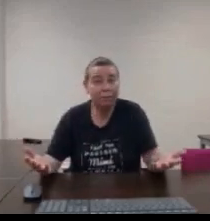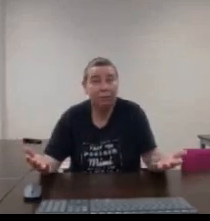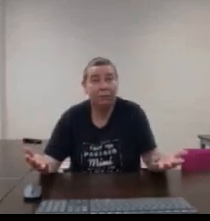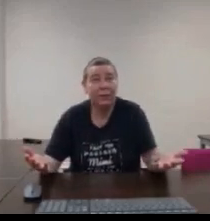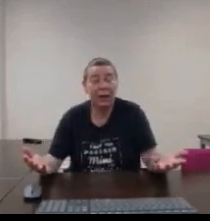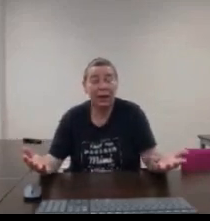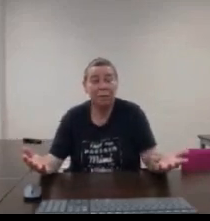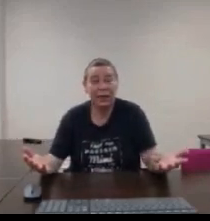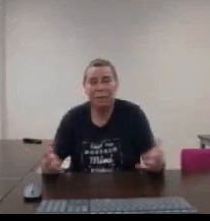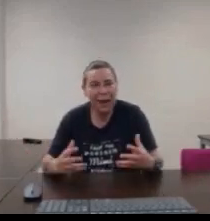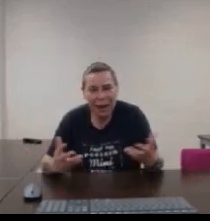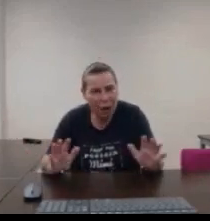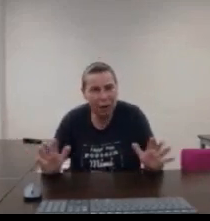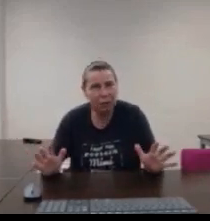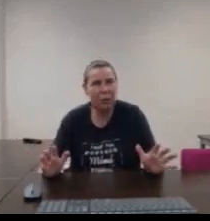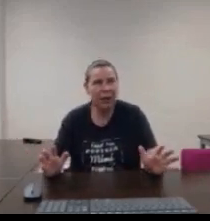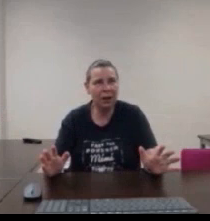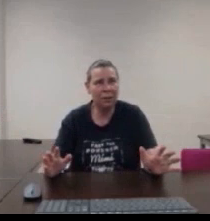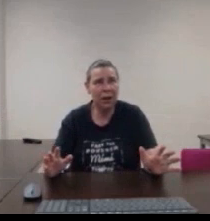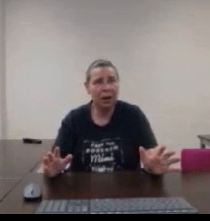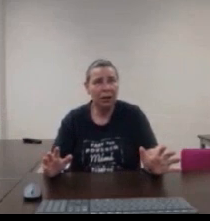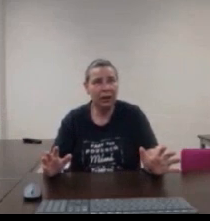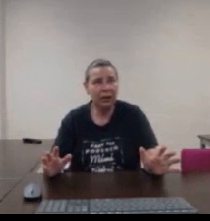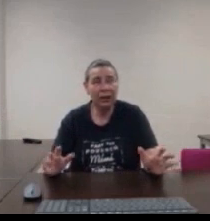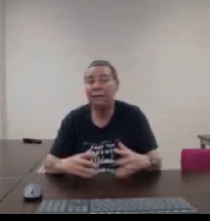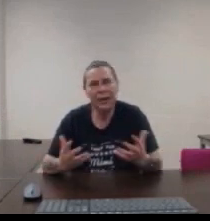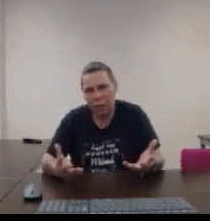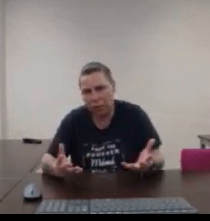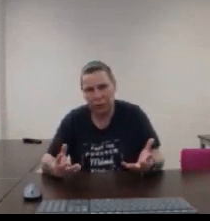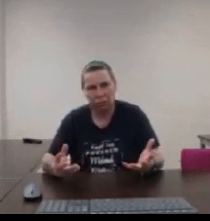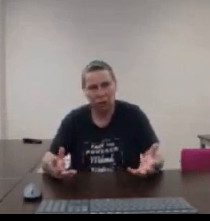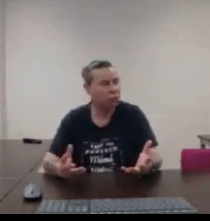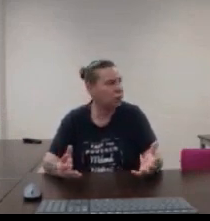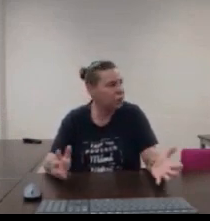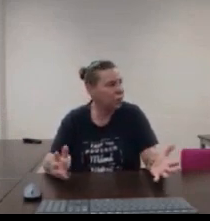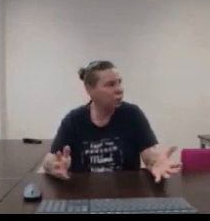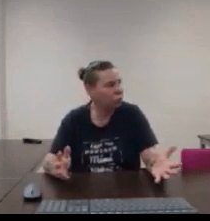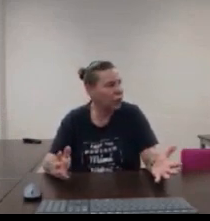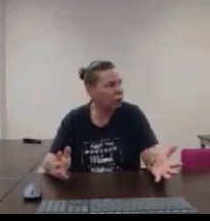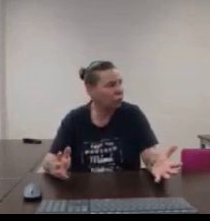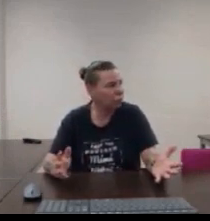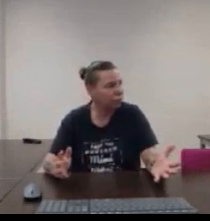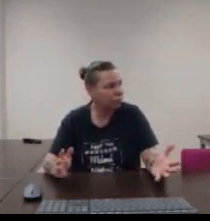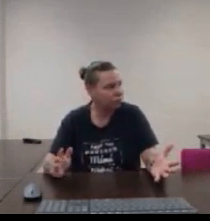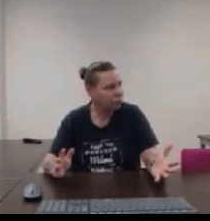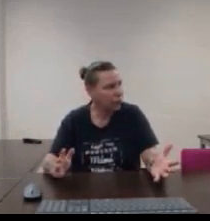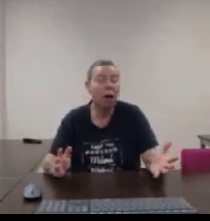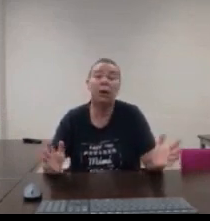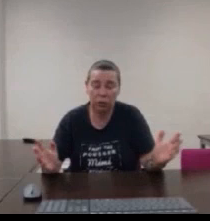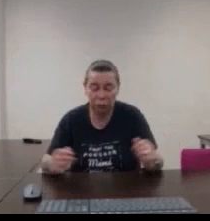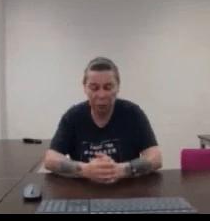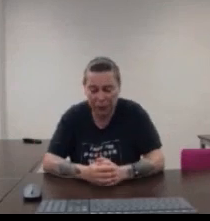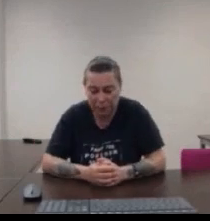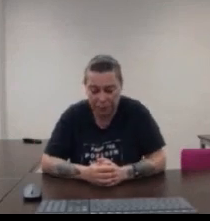l'arrivée, c'est pas aléatoire, hein, on est bien d'accord, mais c'est très variable en fait. Voilà. Je sais pas si j'ai répondu à la question. Oui, on a même eu un merci.